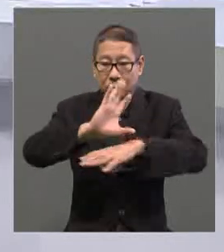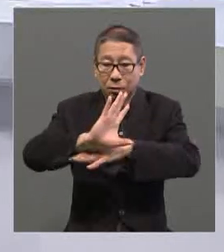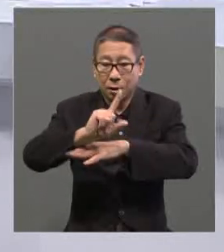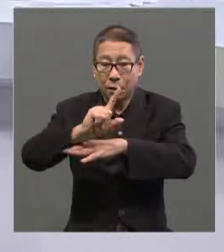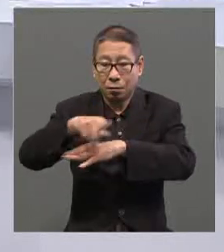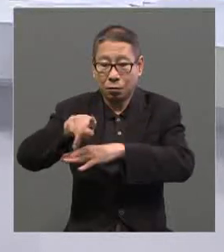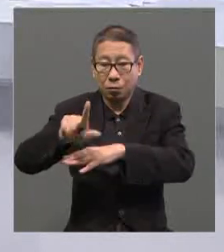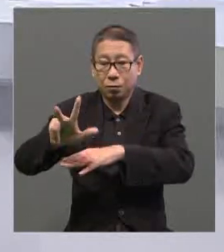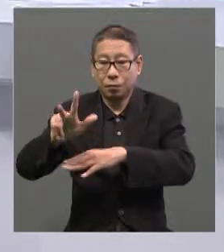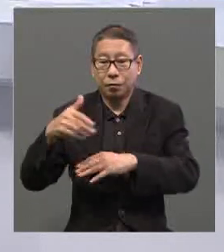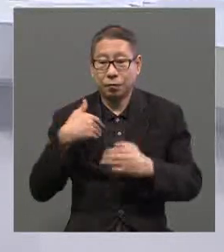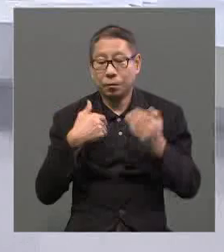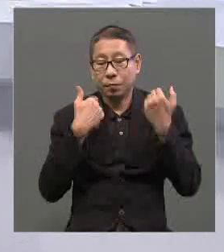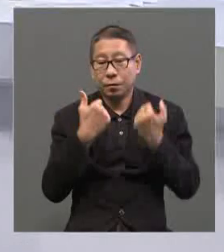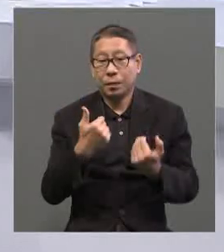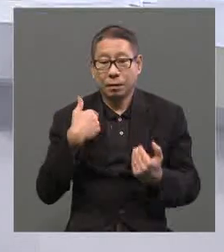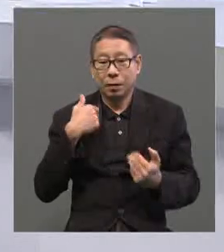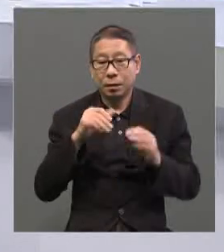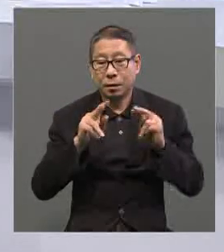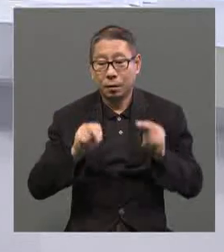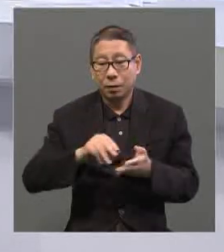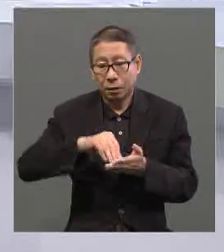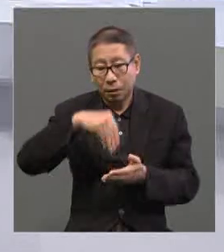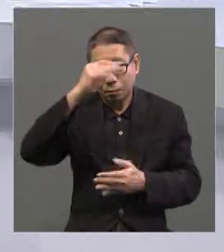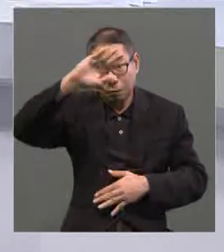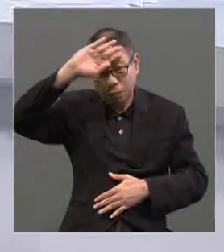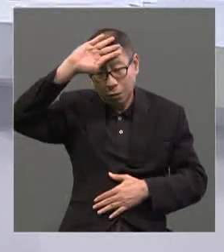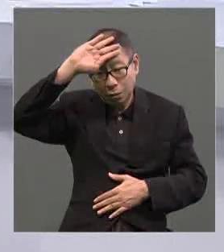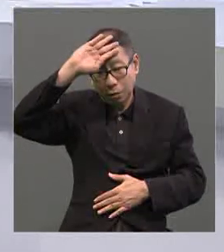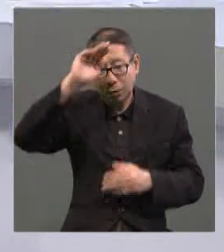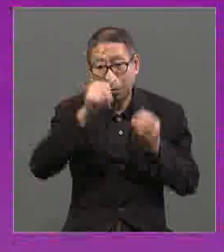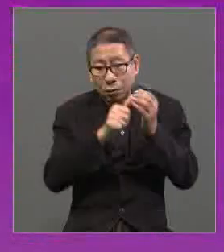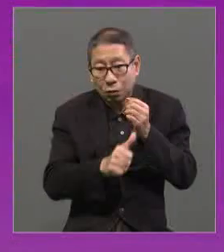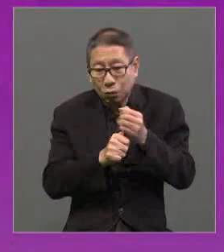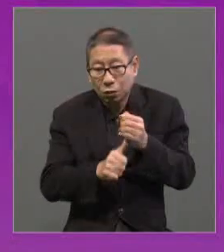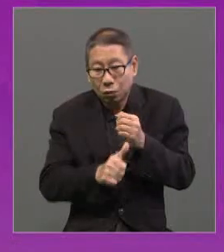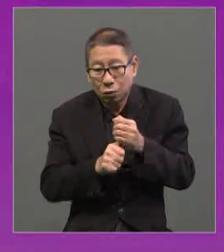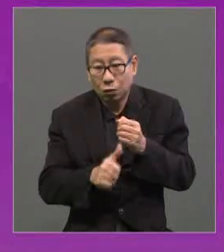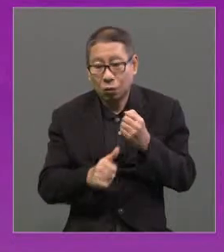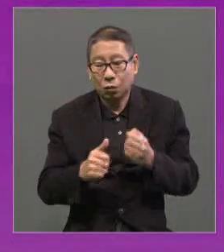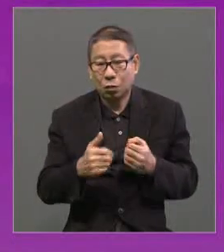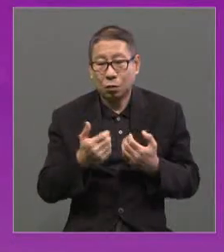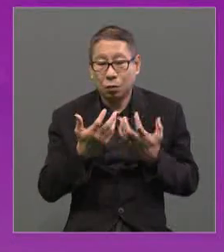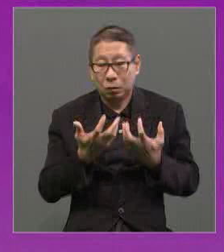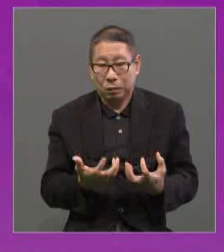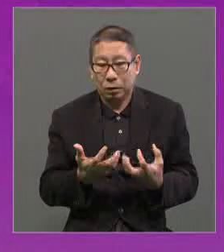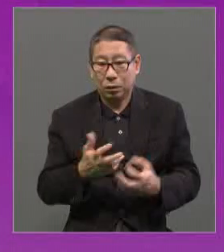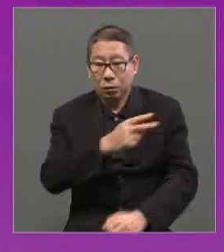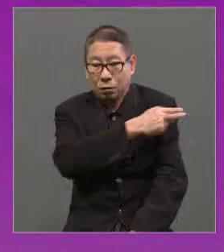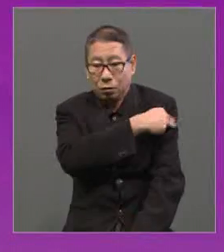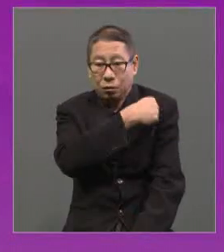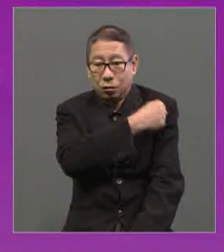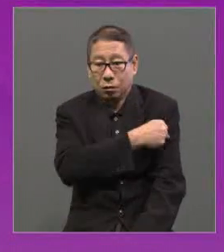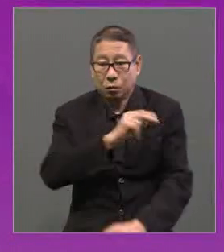คือเมื่อ 2-3 วันที่ผ่านมาปรากฏว่ามีเด็กนักเรียนป่วยเป็นโรคท้องเสียท้องร่วงรุนแรงถึงขนาดเข้าโรงพยาบ